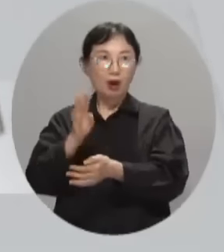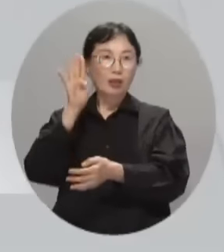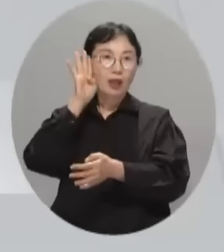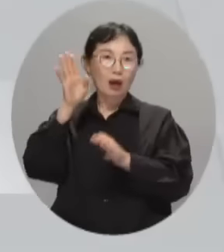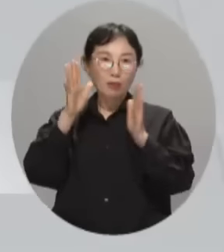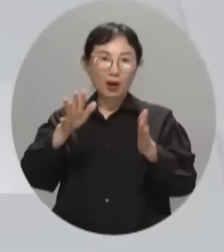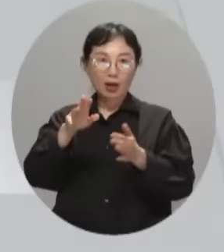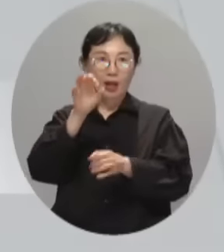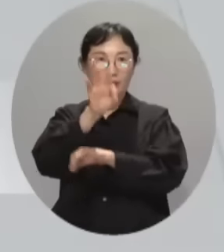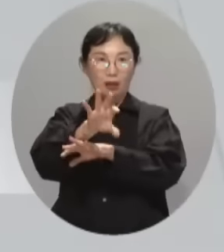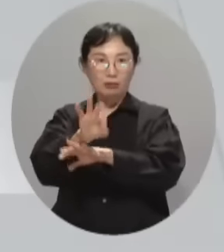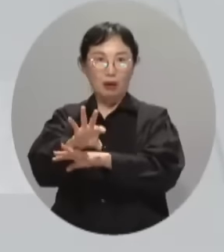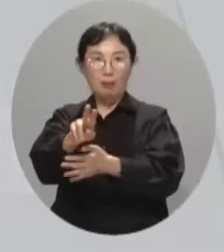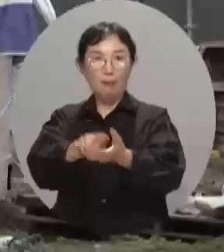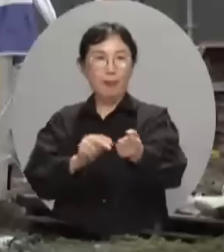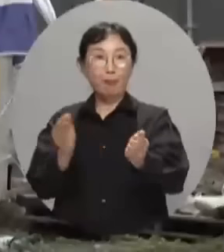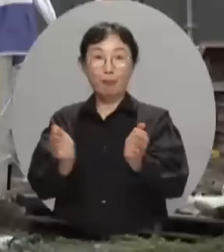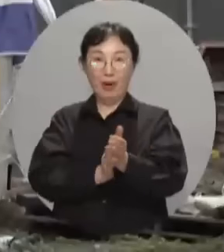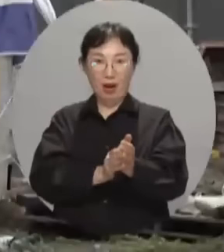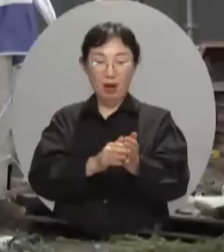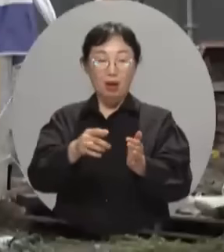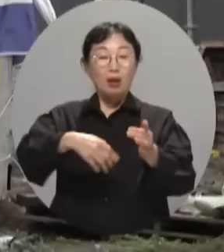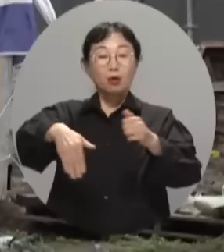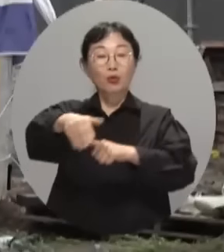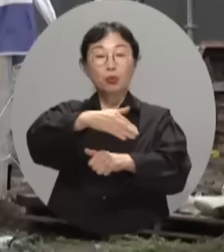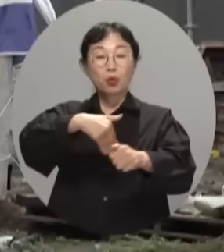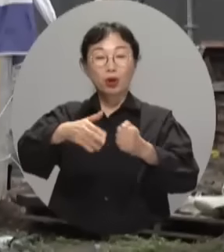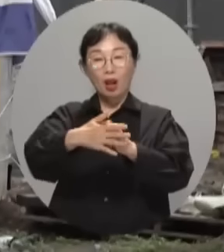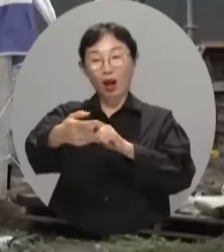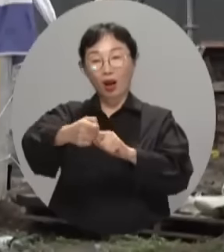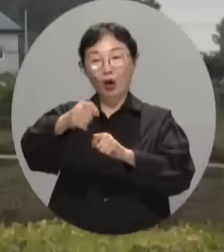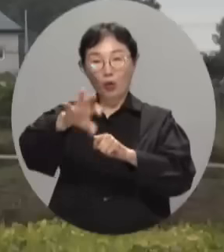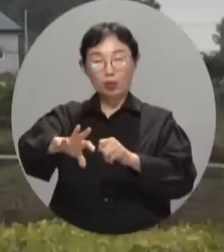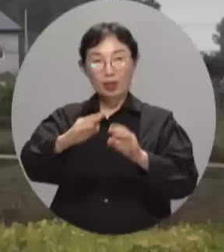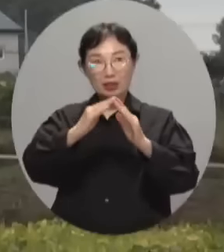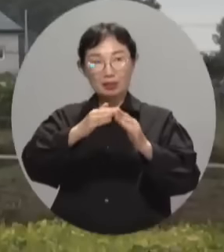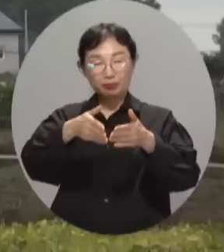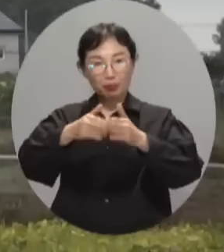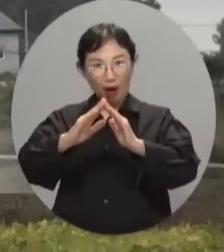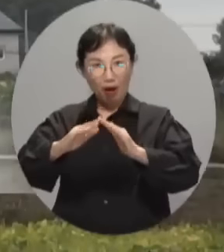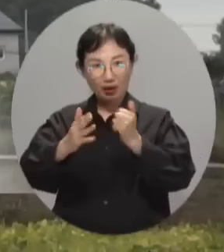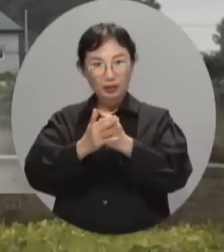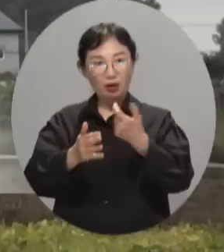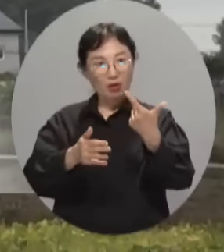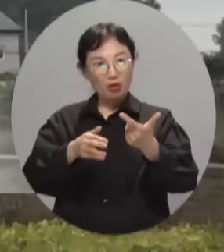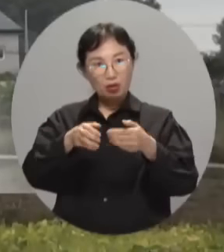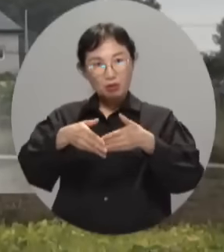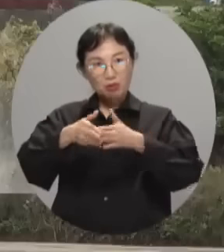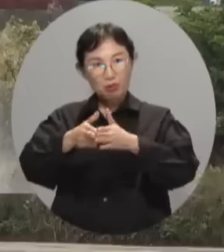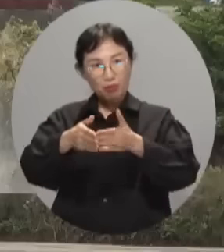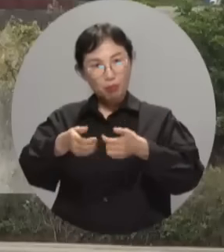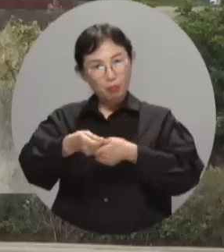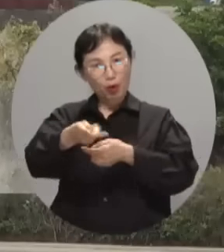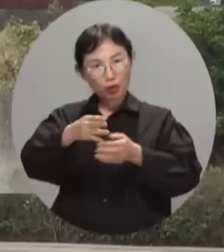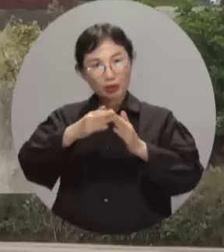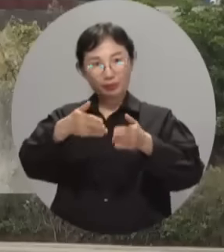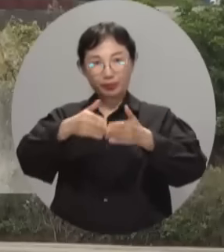매매가 이뤄졌습니다. 이곳에서 인접한 곳에도 택지를 조성해 6평짜리 주택들을 짓고